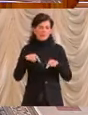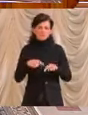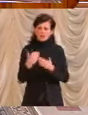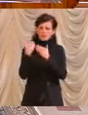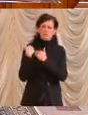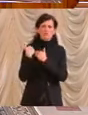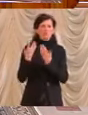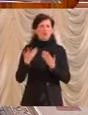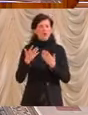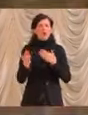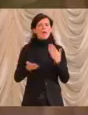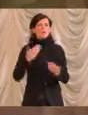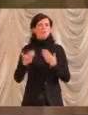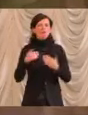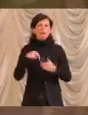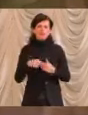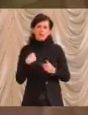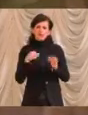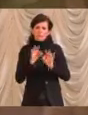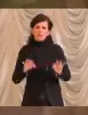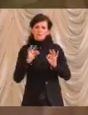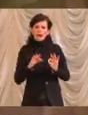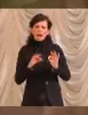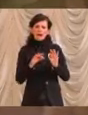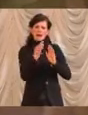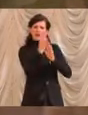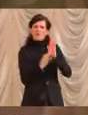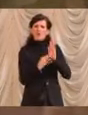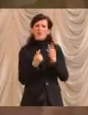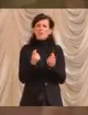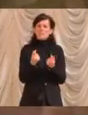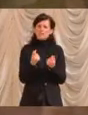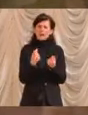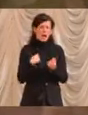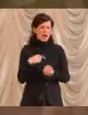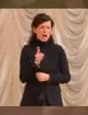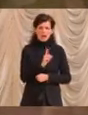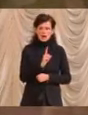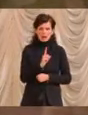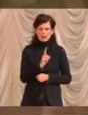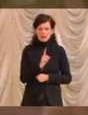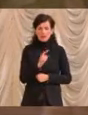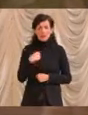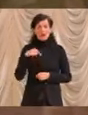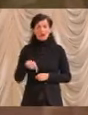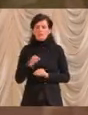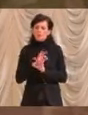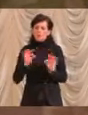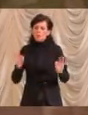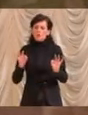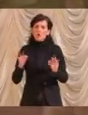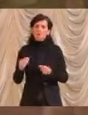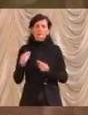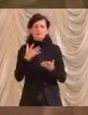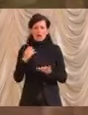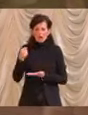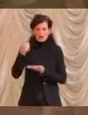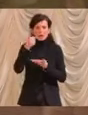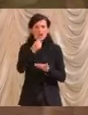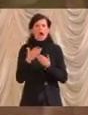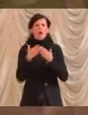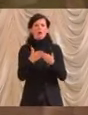stiamo facendo la riforma fiscale, noi dobbiamo mettere immediatamente a disposizione tutte le risorse per i cittadini, per le